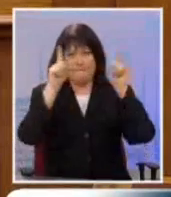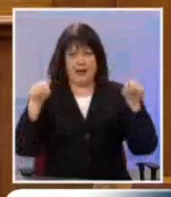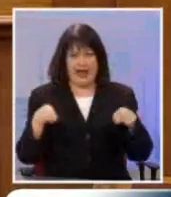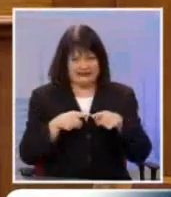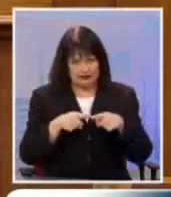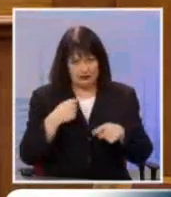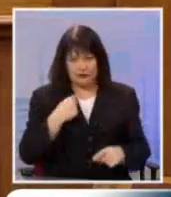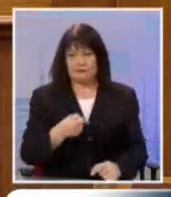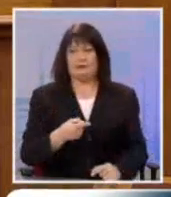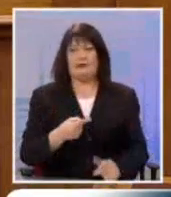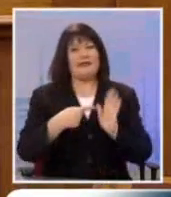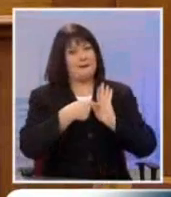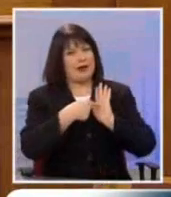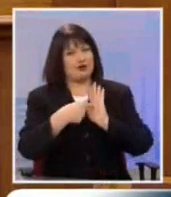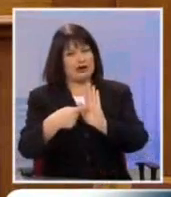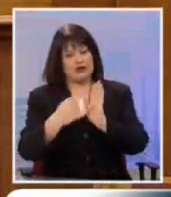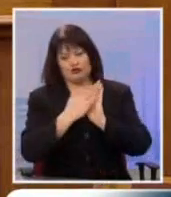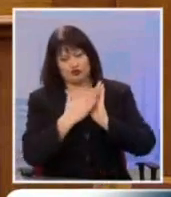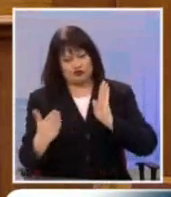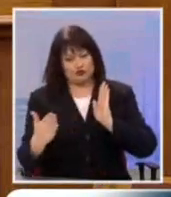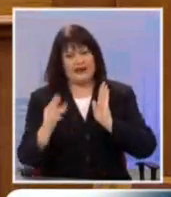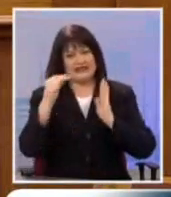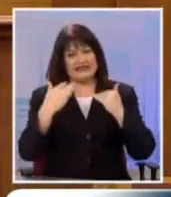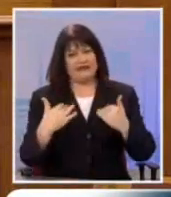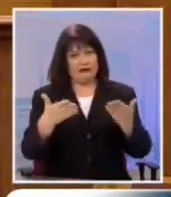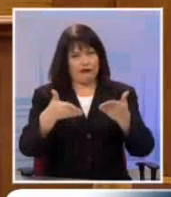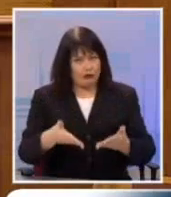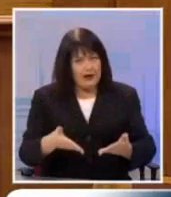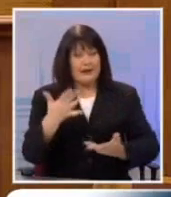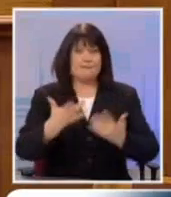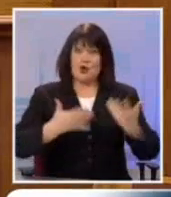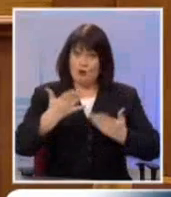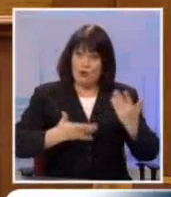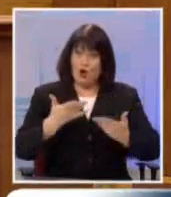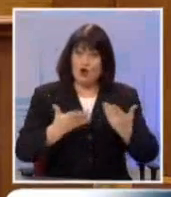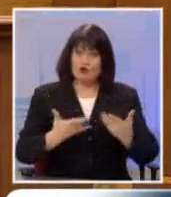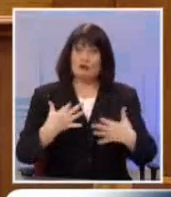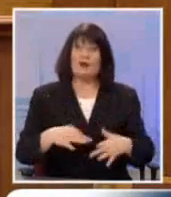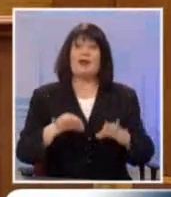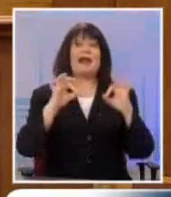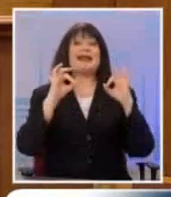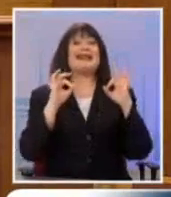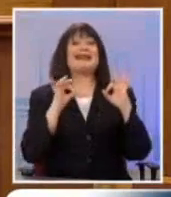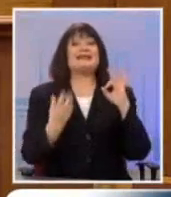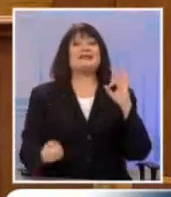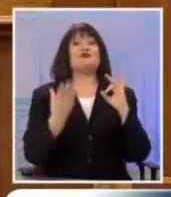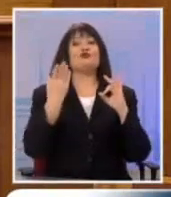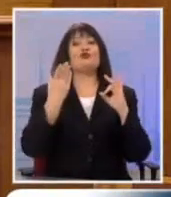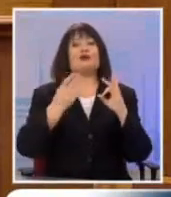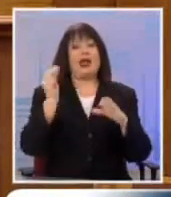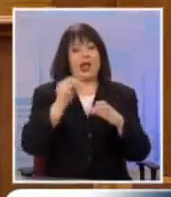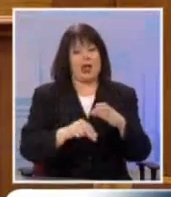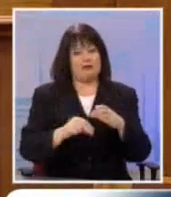Θα παρουσιάσουμε ένα μεσοπρόθεσμο στη Βουλή και ένα προπολογισμό που θα αρχίσει με μια φρέσκια λαϊκή